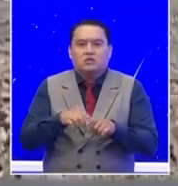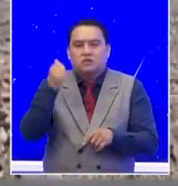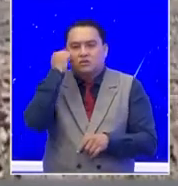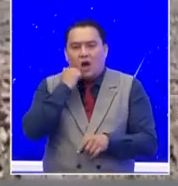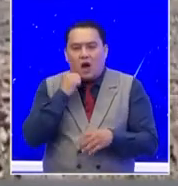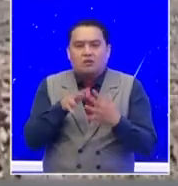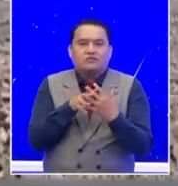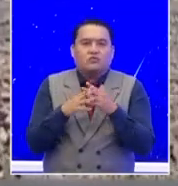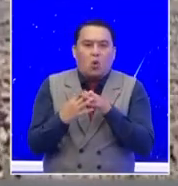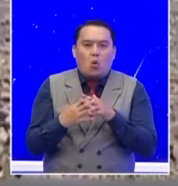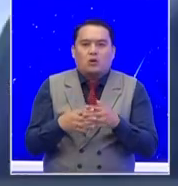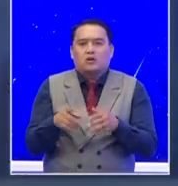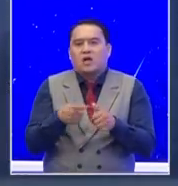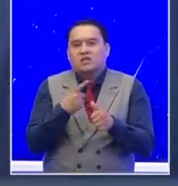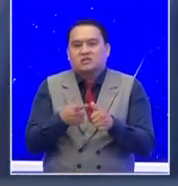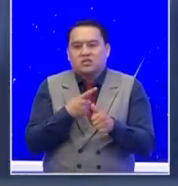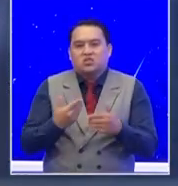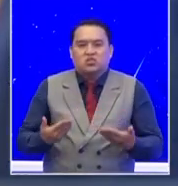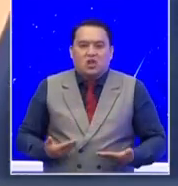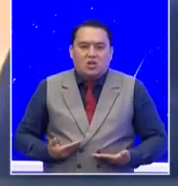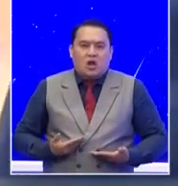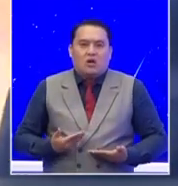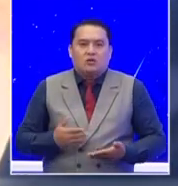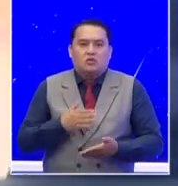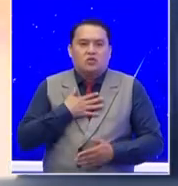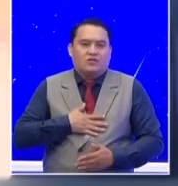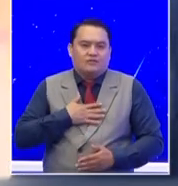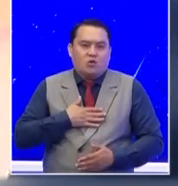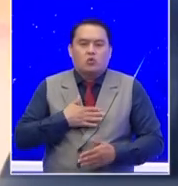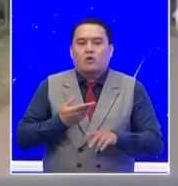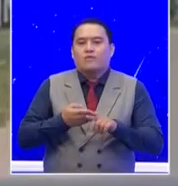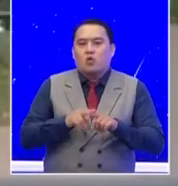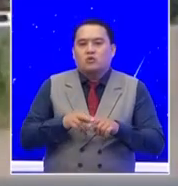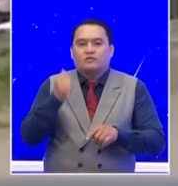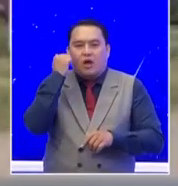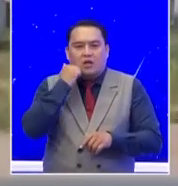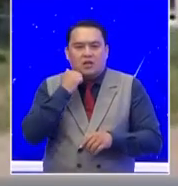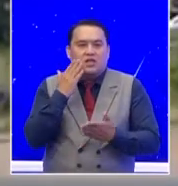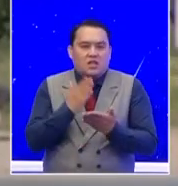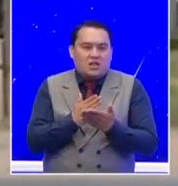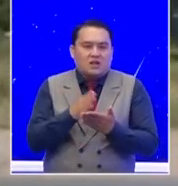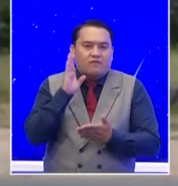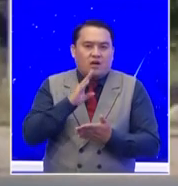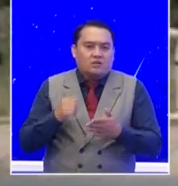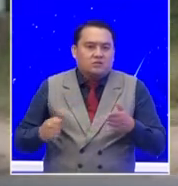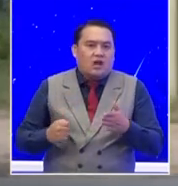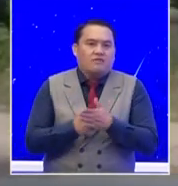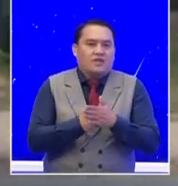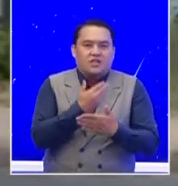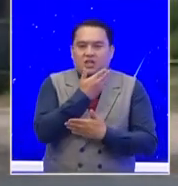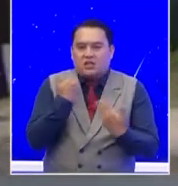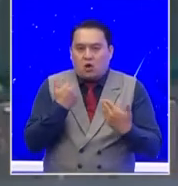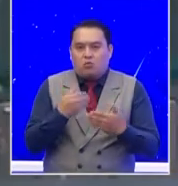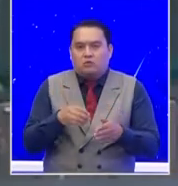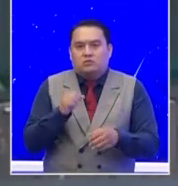старой части поселка какие сами называют жители дела обстоят немного лучше вода есть правда напора почти нет да и